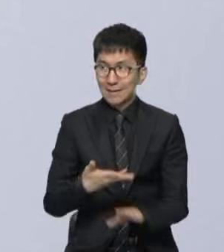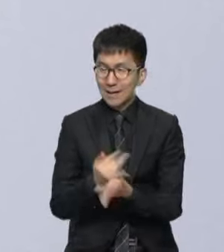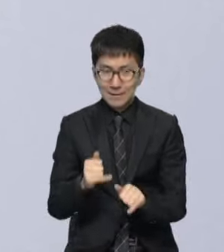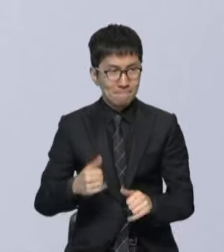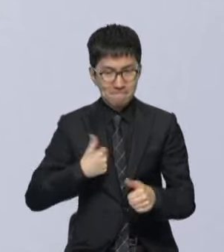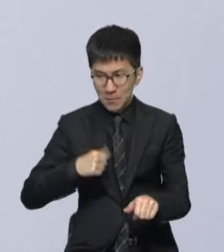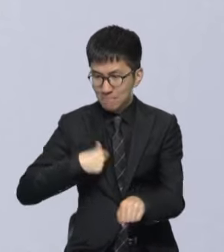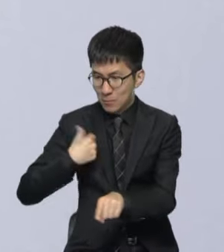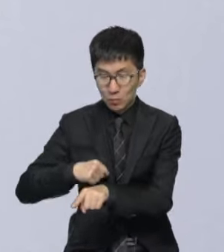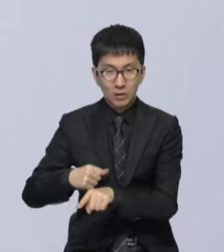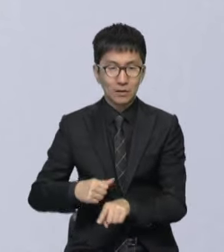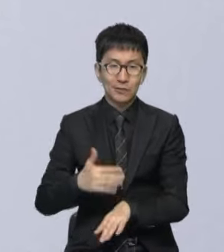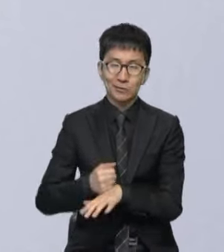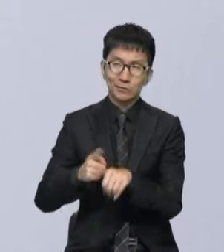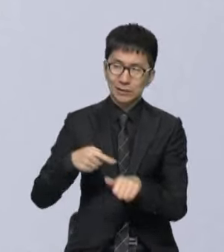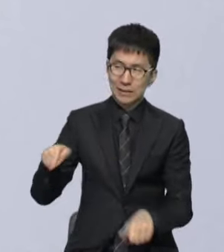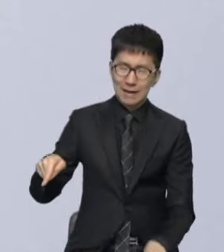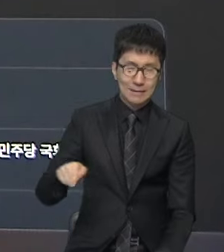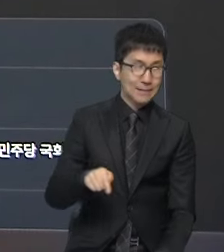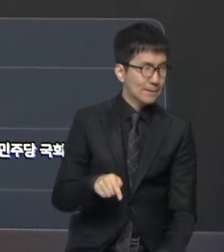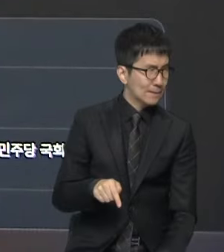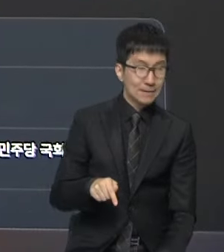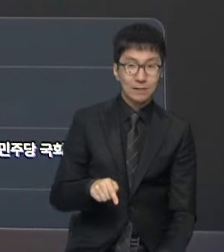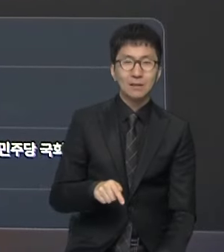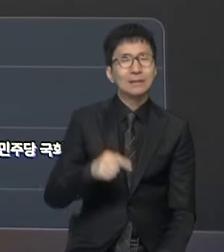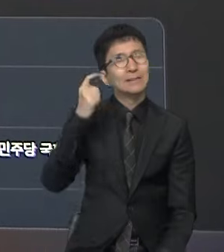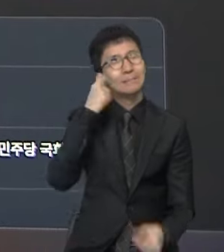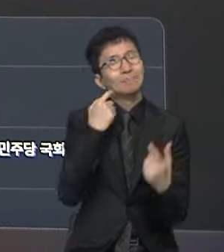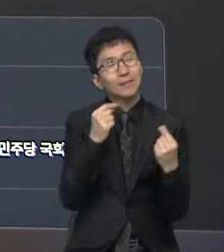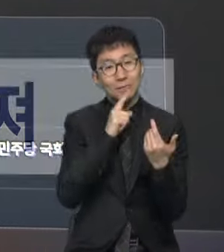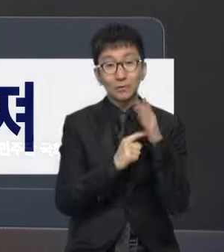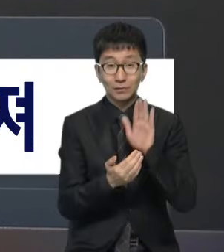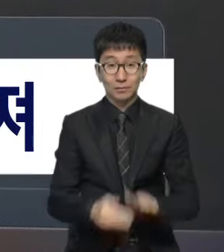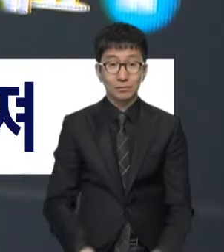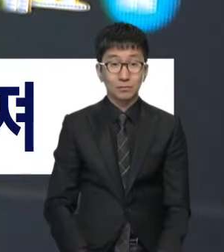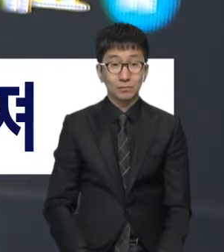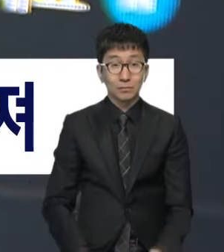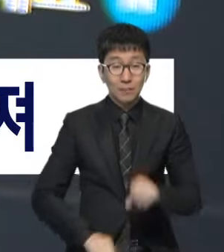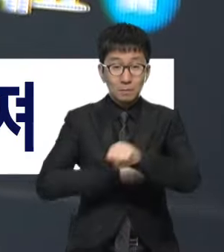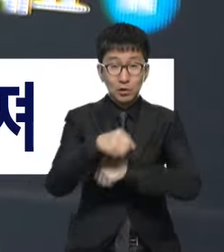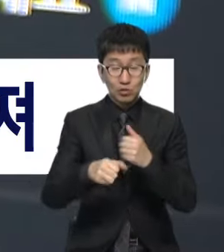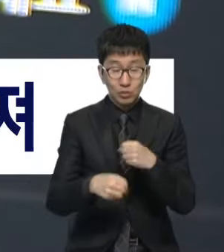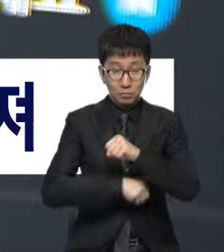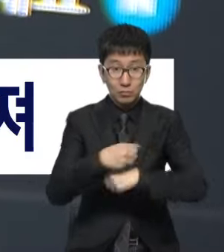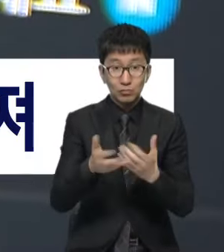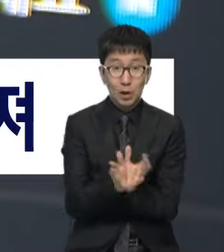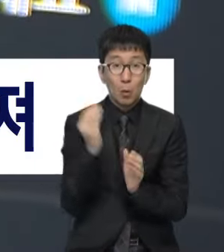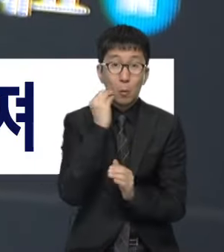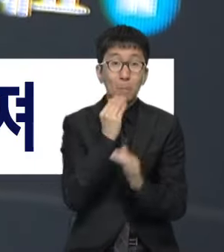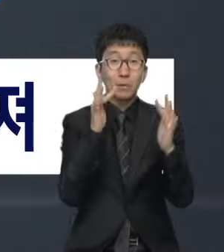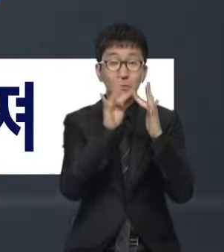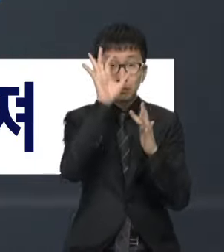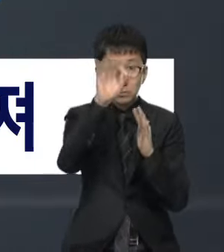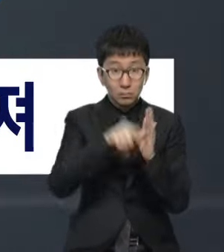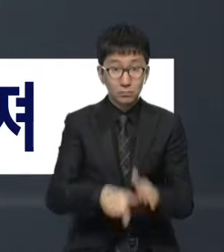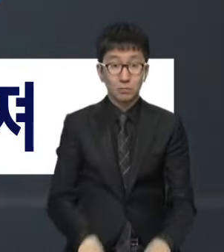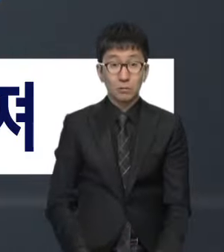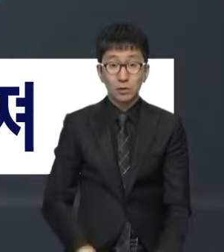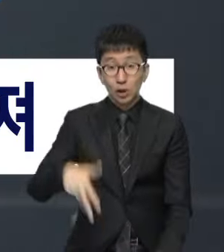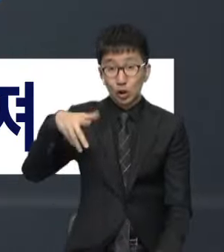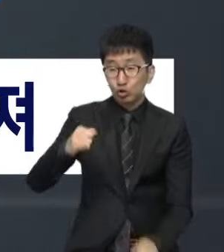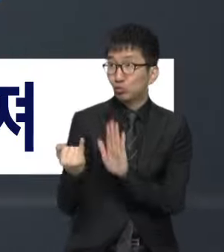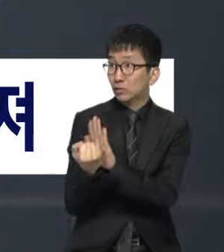반감을 산 게 아니냐고 분석했습니다. 민주당 게시판은 추 당선인을 지지해온 강성 당원들의 항의와 반발